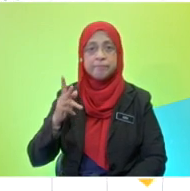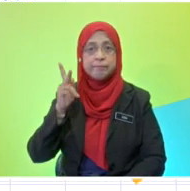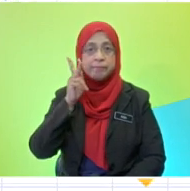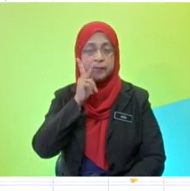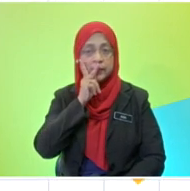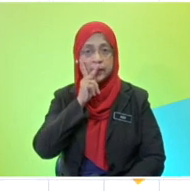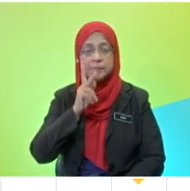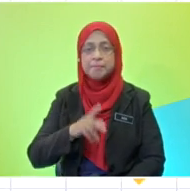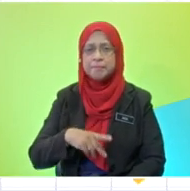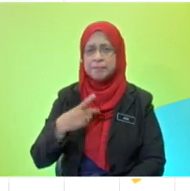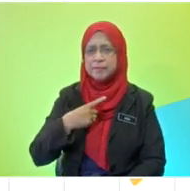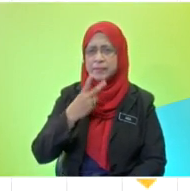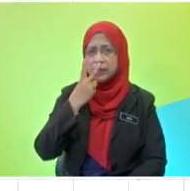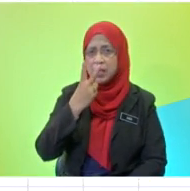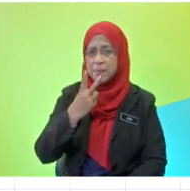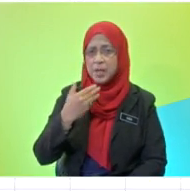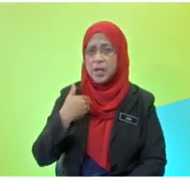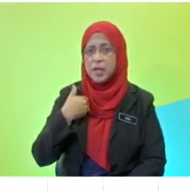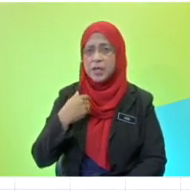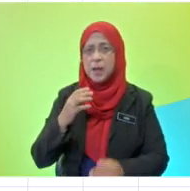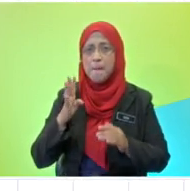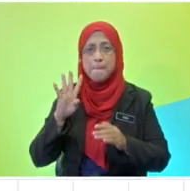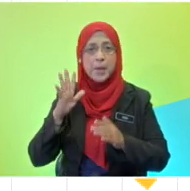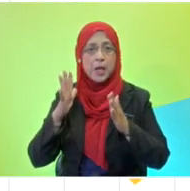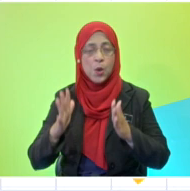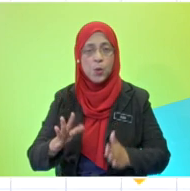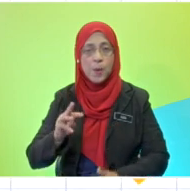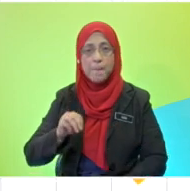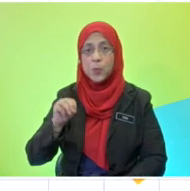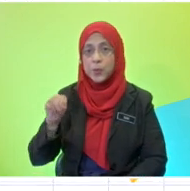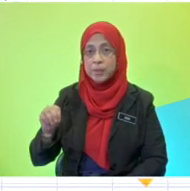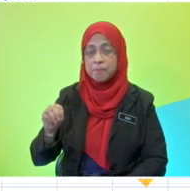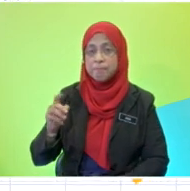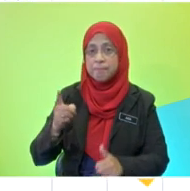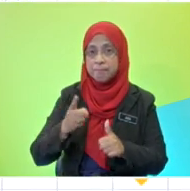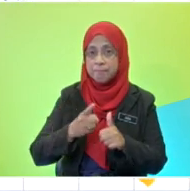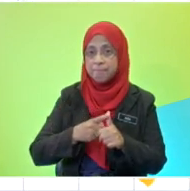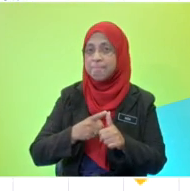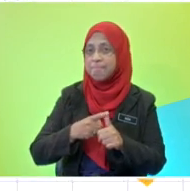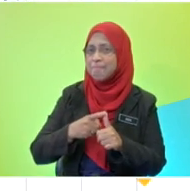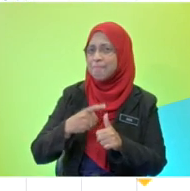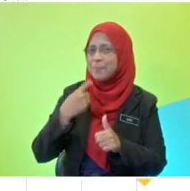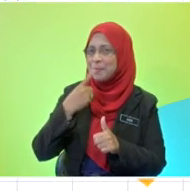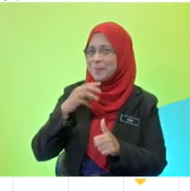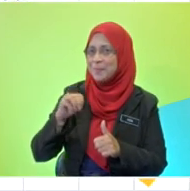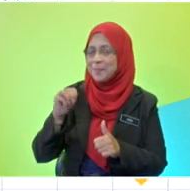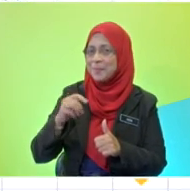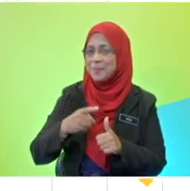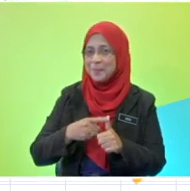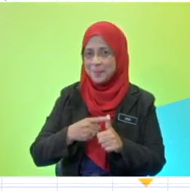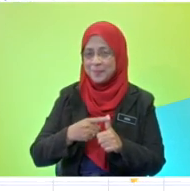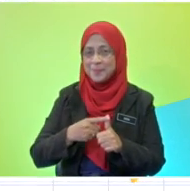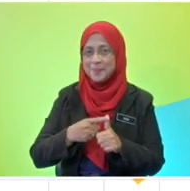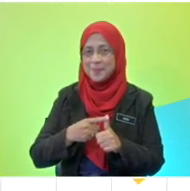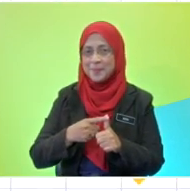TV kan kita nampak ada empat orang murid yang bersama kita hari ini yang pertama yang handsome bergaya ke atas dia bertanya leher itu